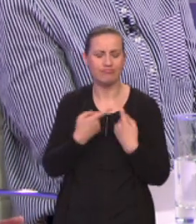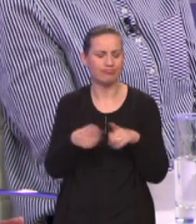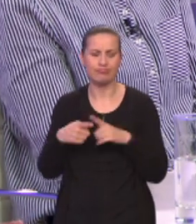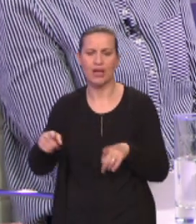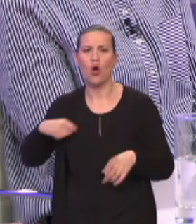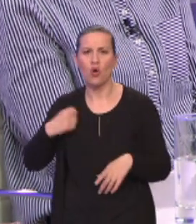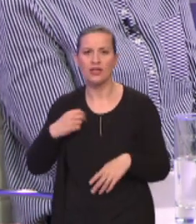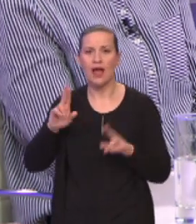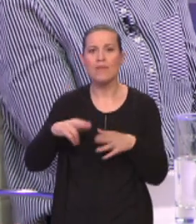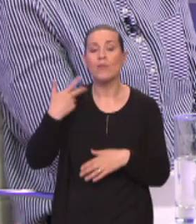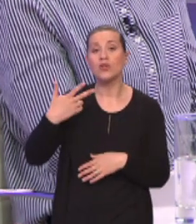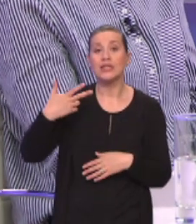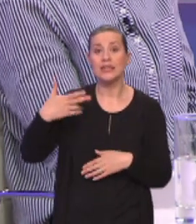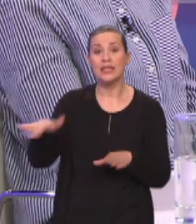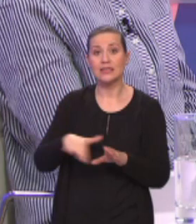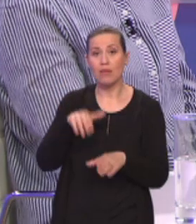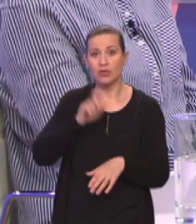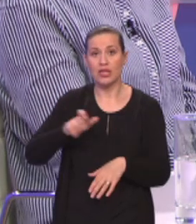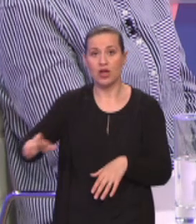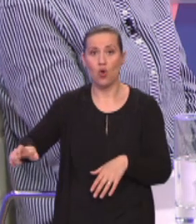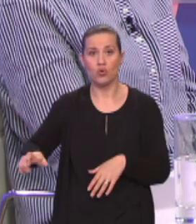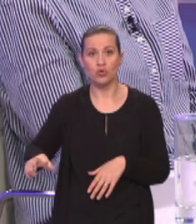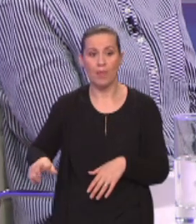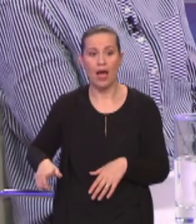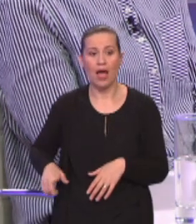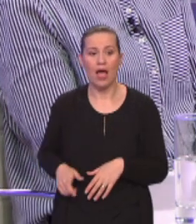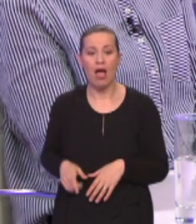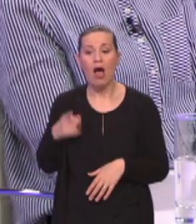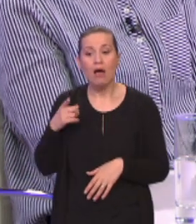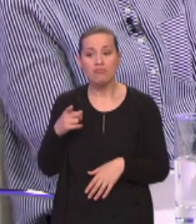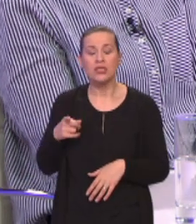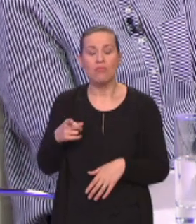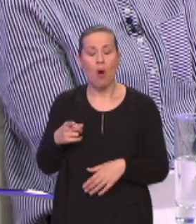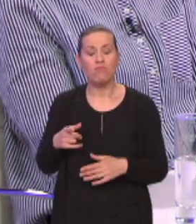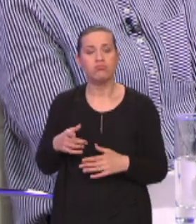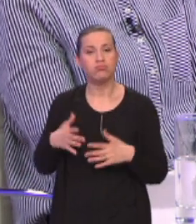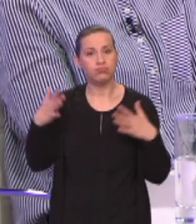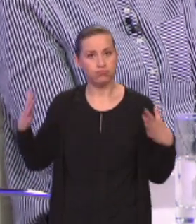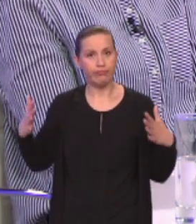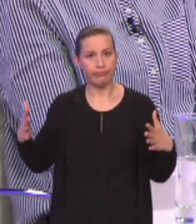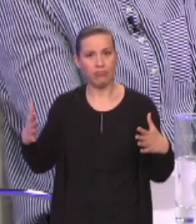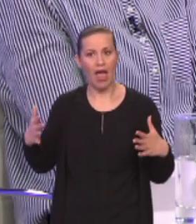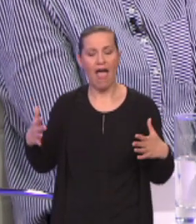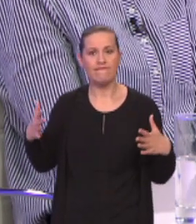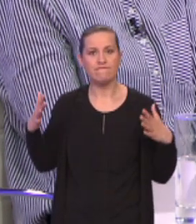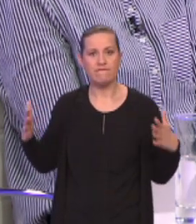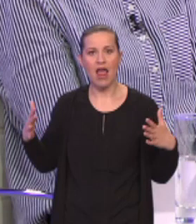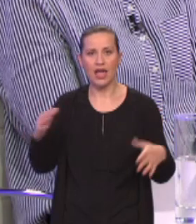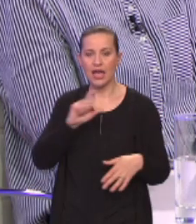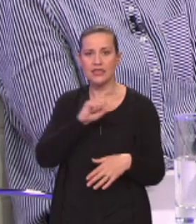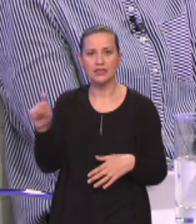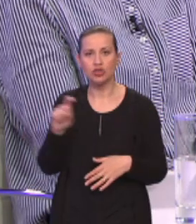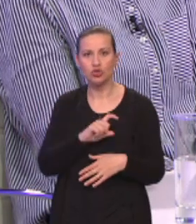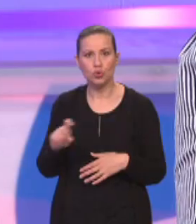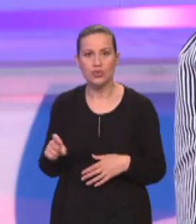30 zaposlenih, s obzirom da nismo imali ništa. Zbilja smo postali veliki, prava jedna velika institucija